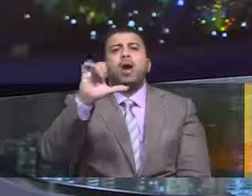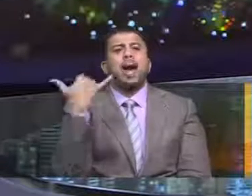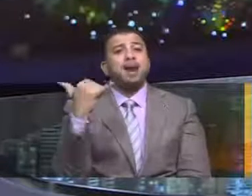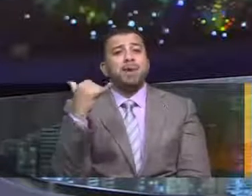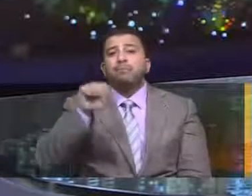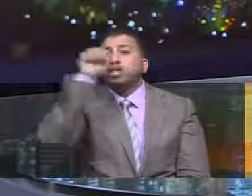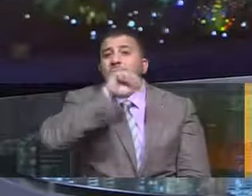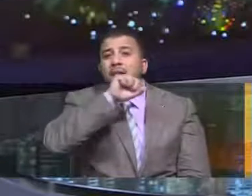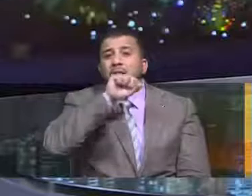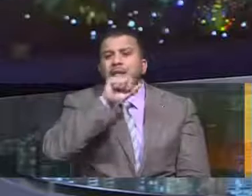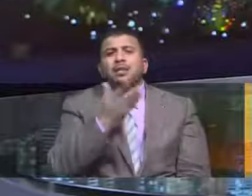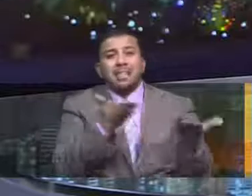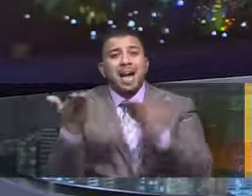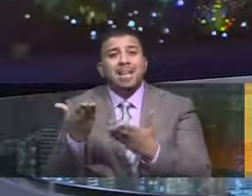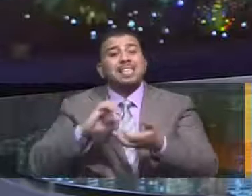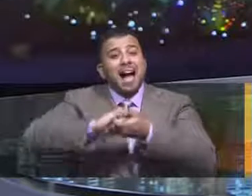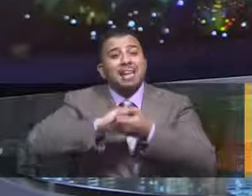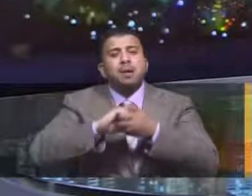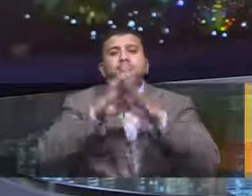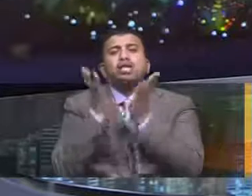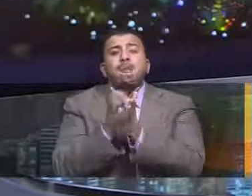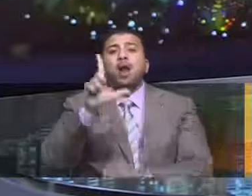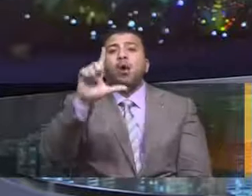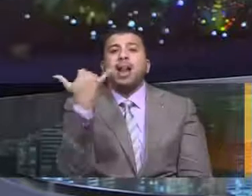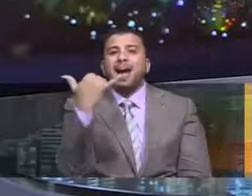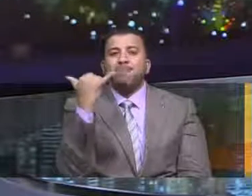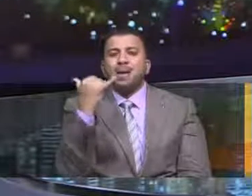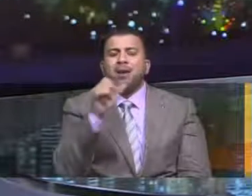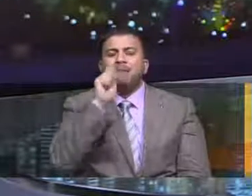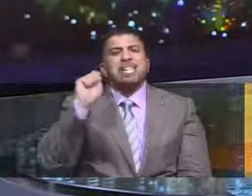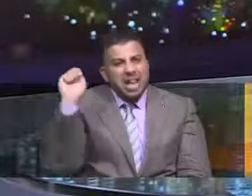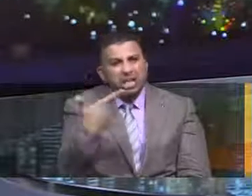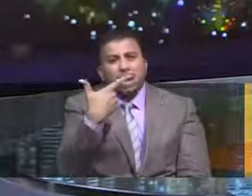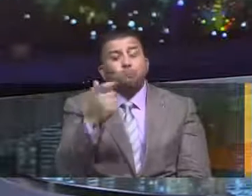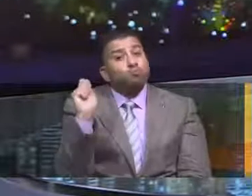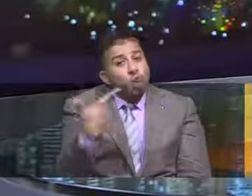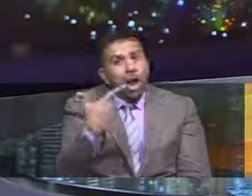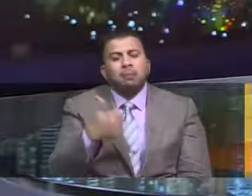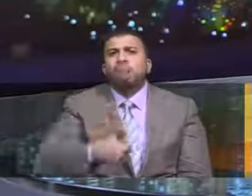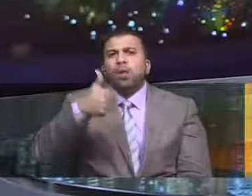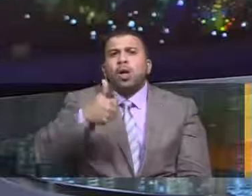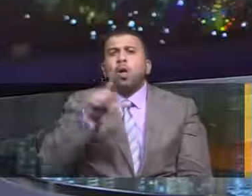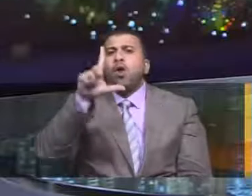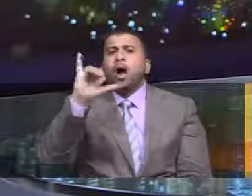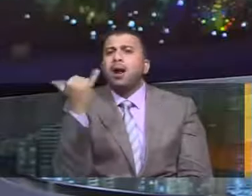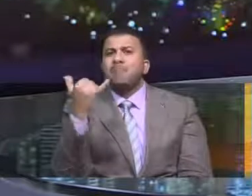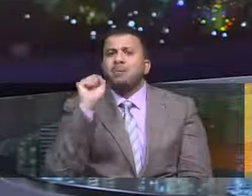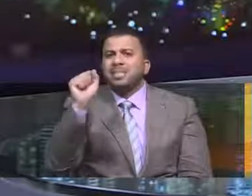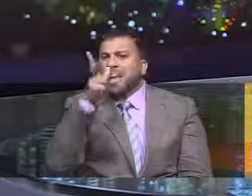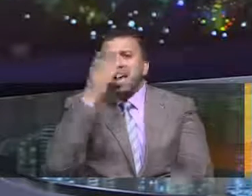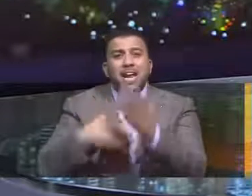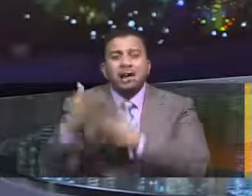اللغة العربية بالشارقة، دعا اتحاد المجامع اللغوية العربية إلى التعجيل بإنجاز المعجم اللغوي